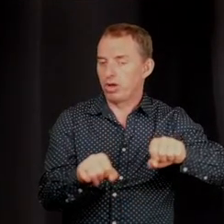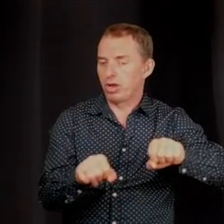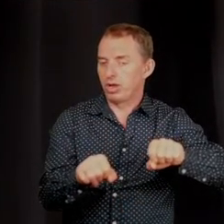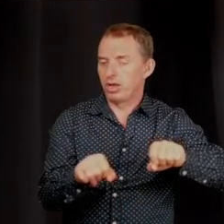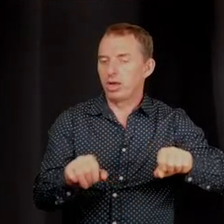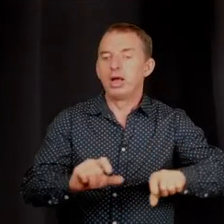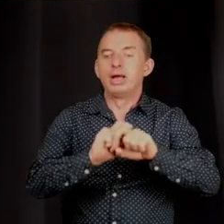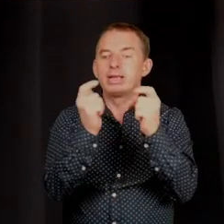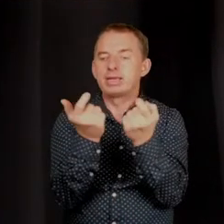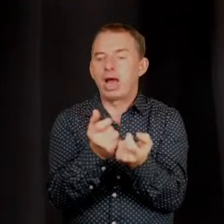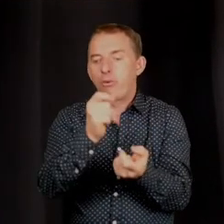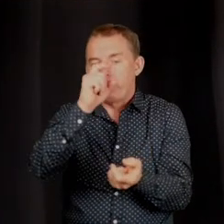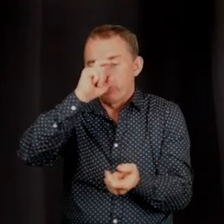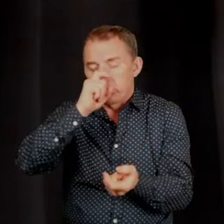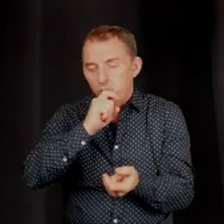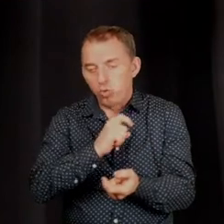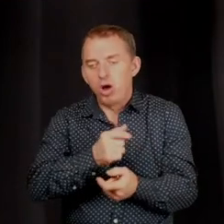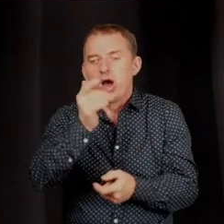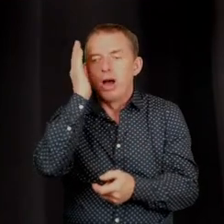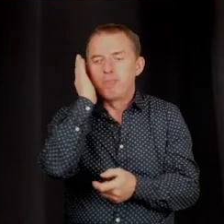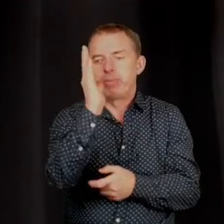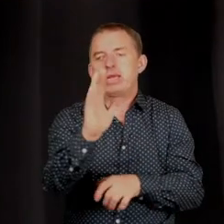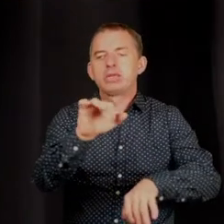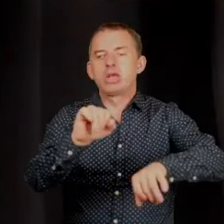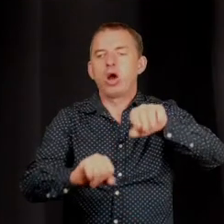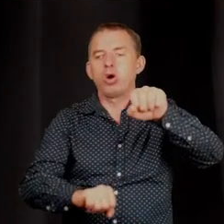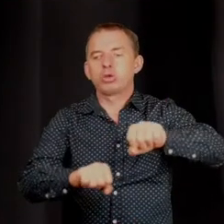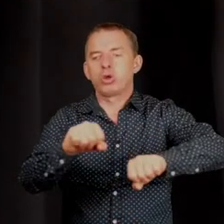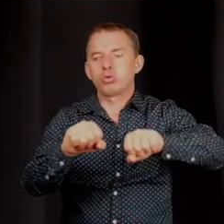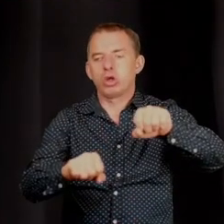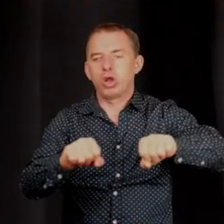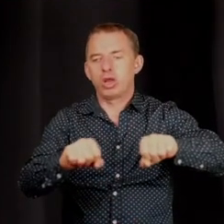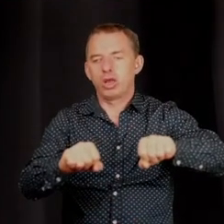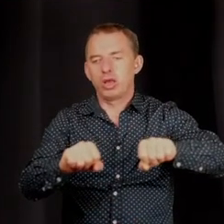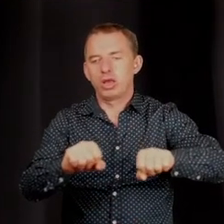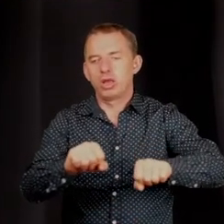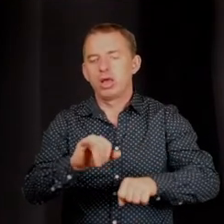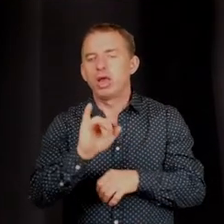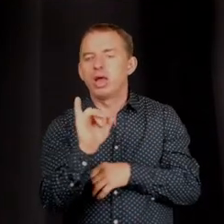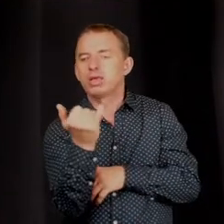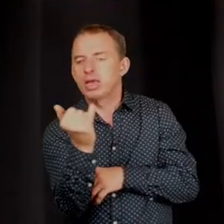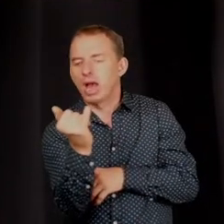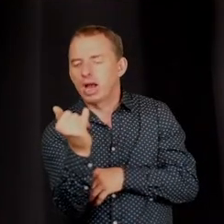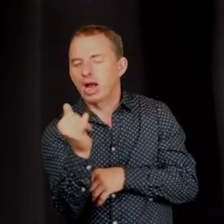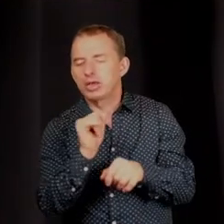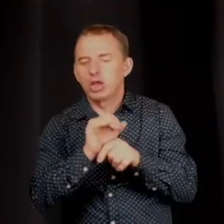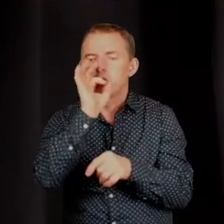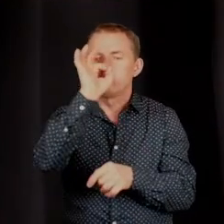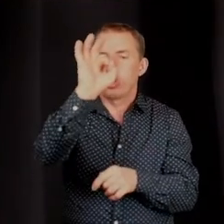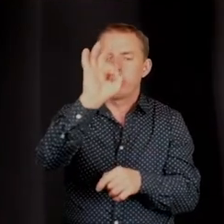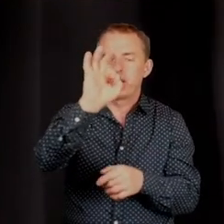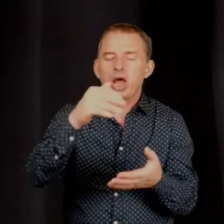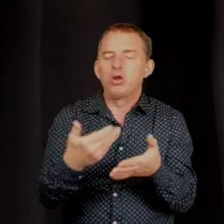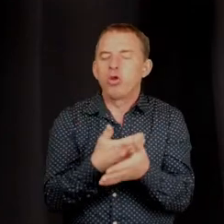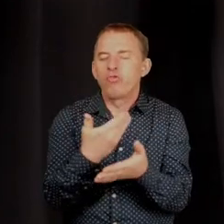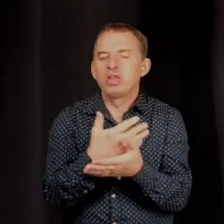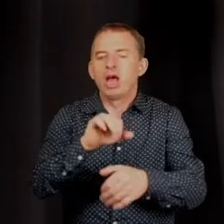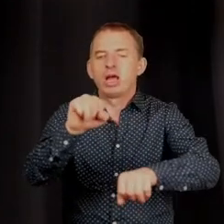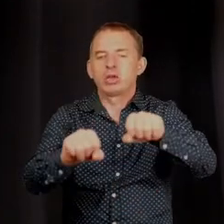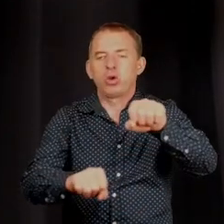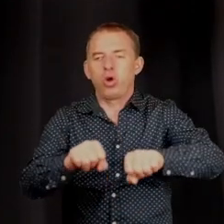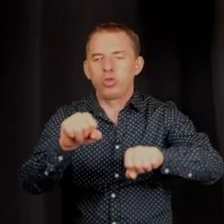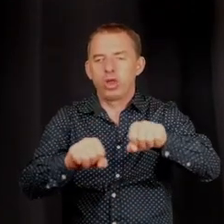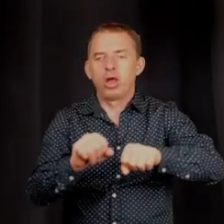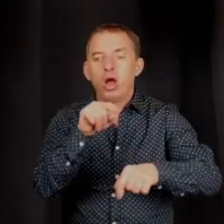całe zło będzie osądzone. What is the good news of the judgment? Jaka jest dobra nowina sądu? Here is the good news of the